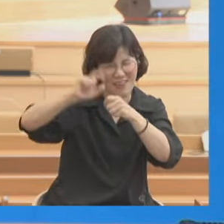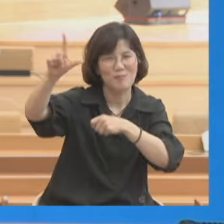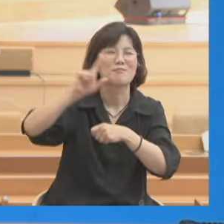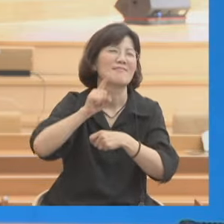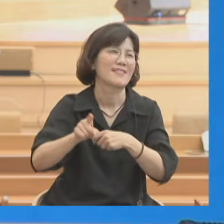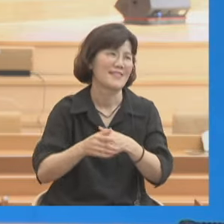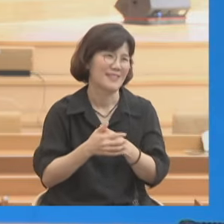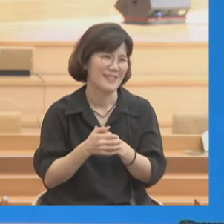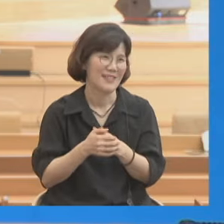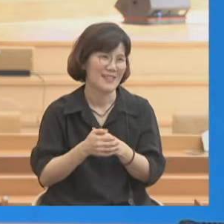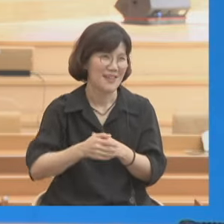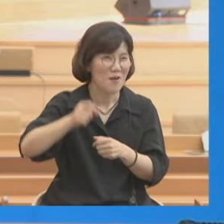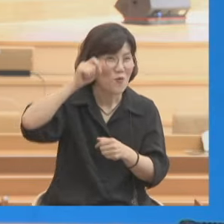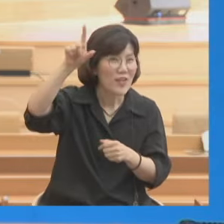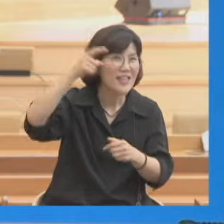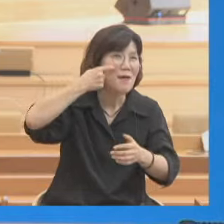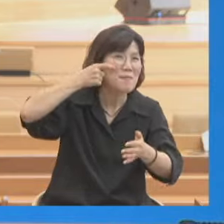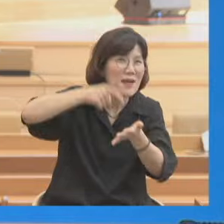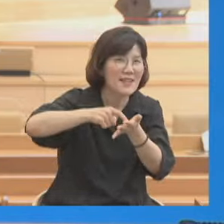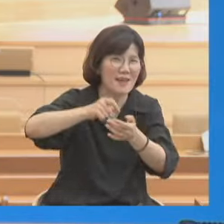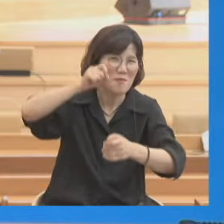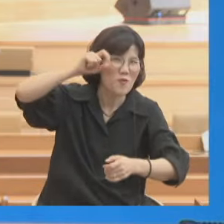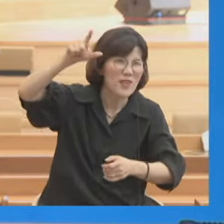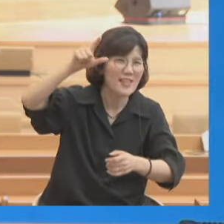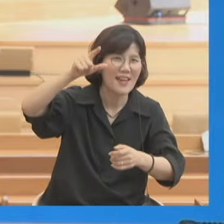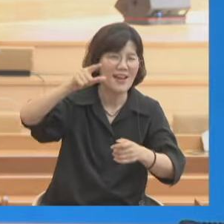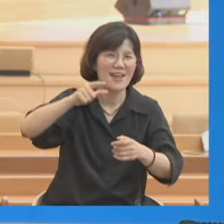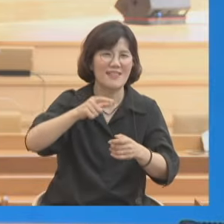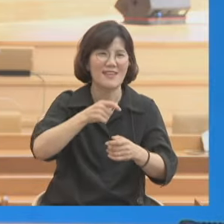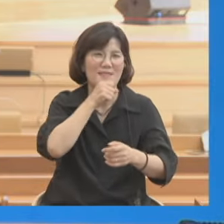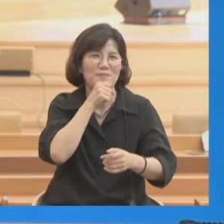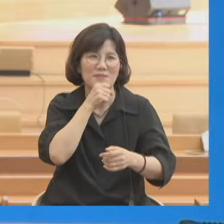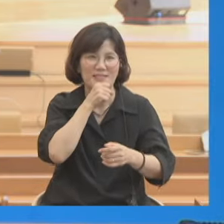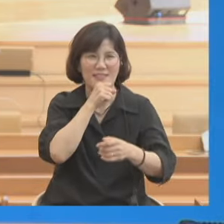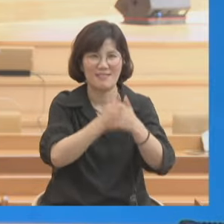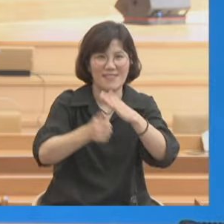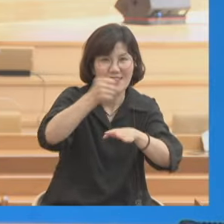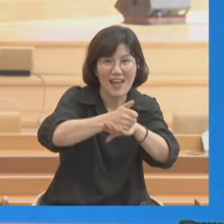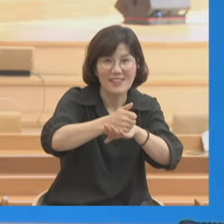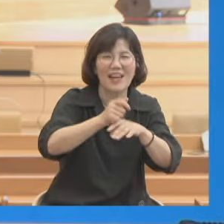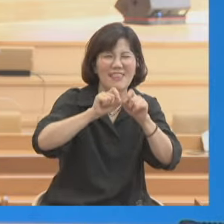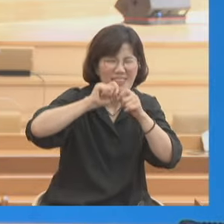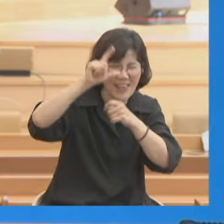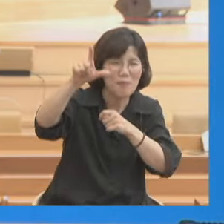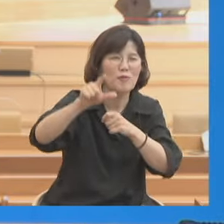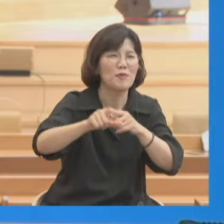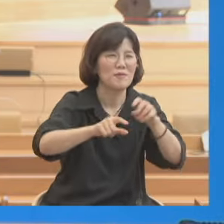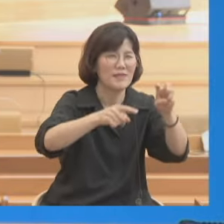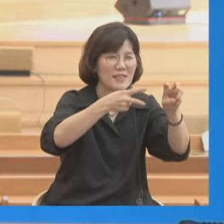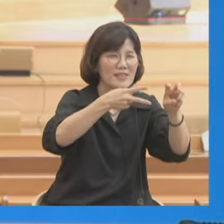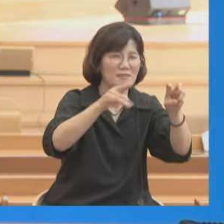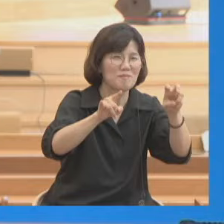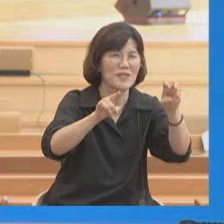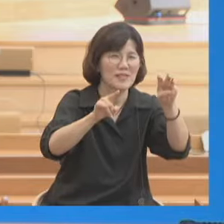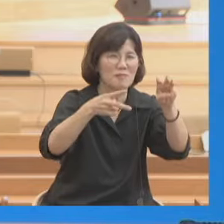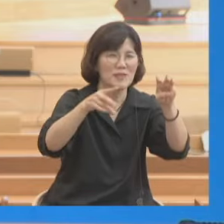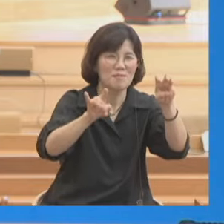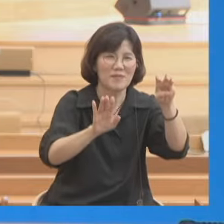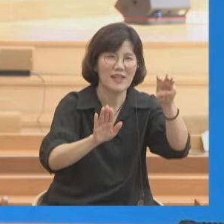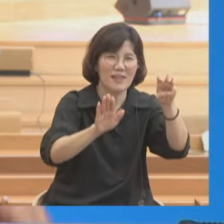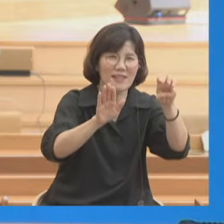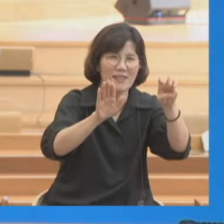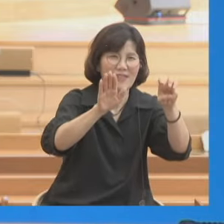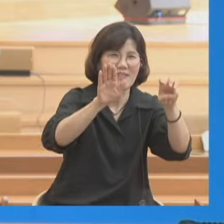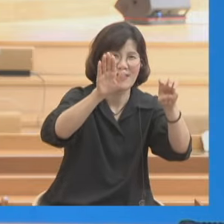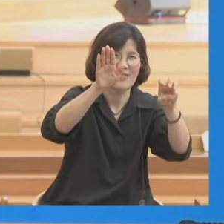그러니까 위대한 발견을 하고 업적을 남길 가능성이 20대, 30대 계속 꾸준히 증가하고 이제